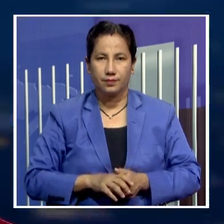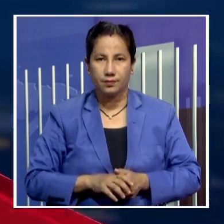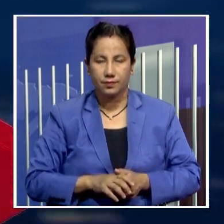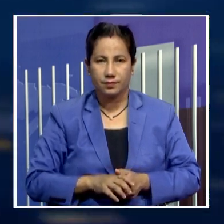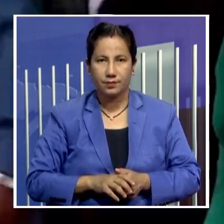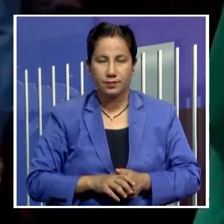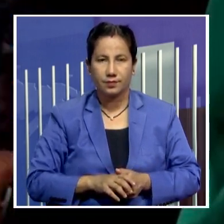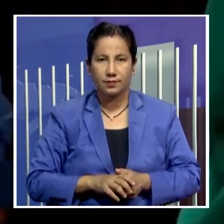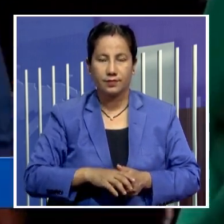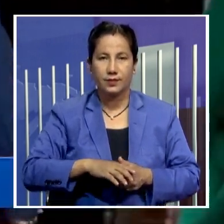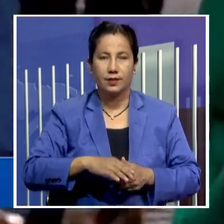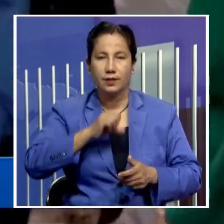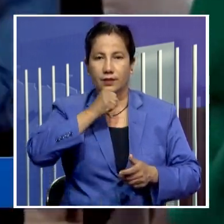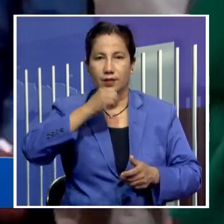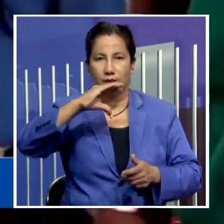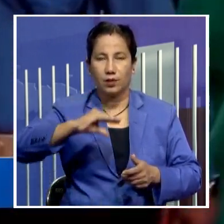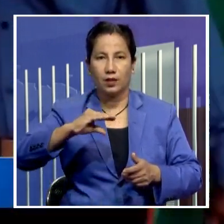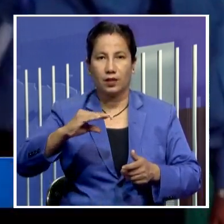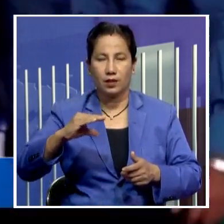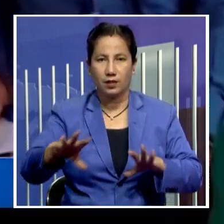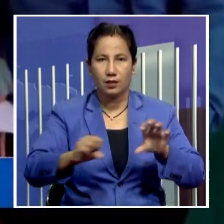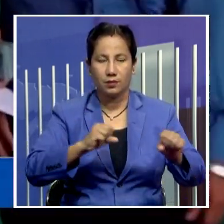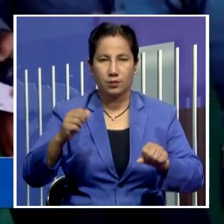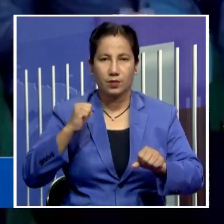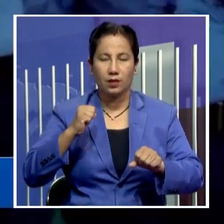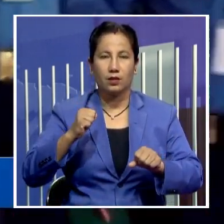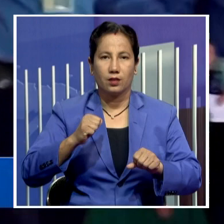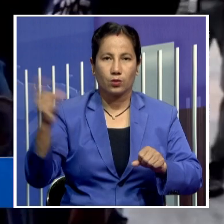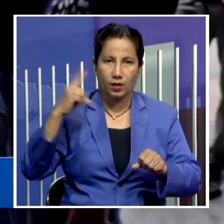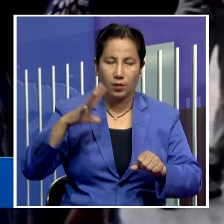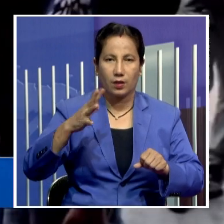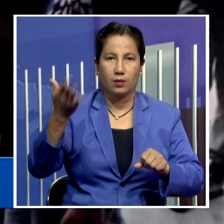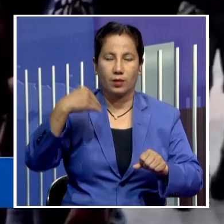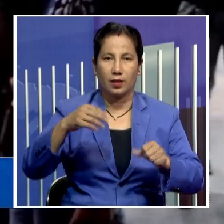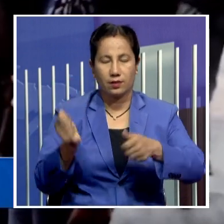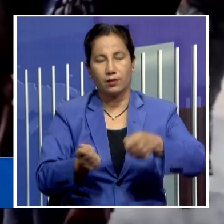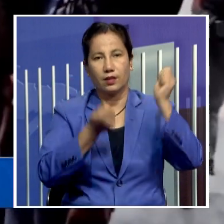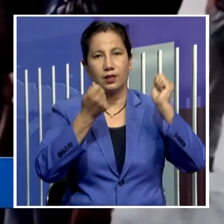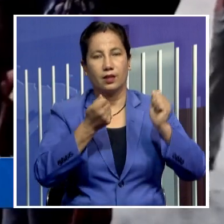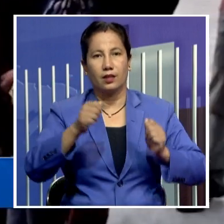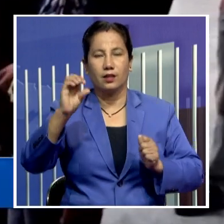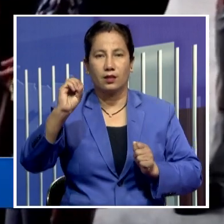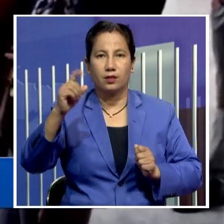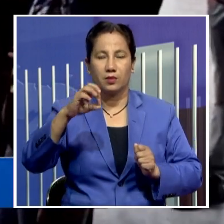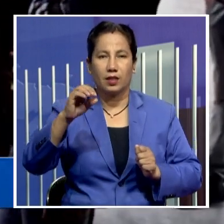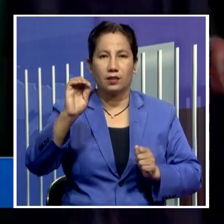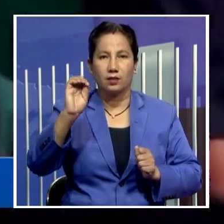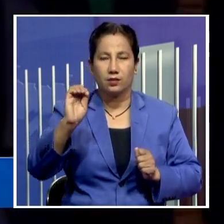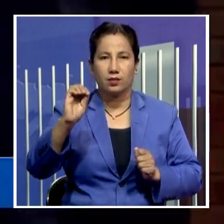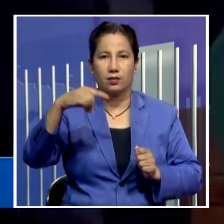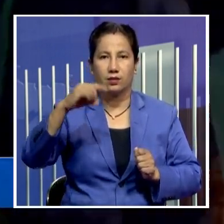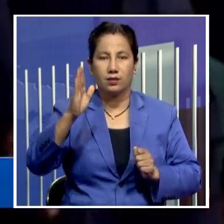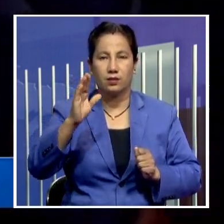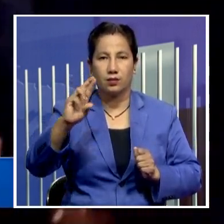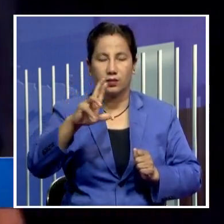र नाबालिगलाई बलात्कारको आरोप लागेका राष्ट्रिय क्रिकेट टोलीका पूर्व कप्तान सन्दीप लामिछाने पक्राउ। असोज 24 गते